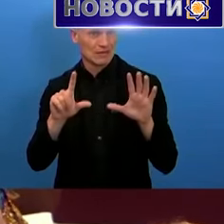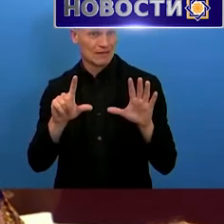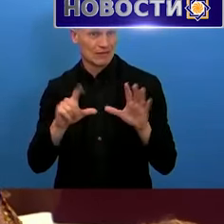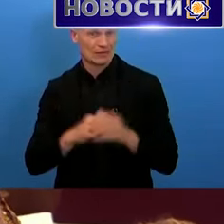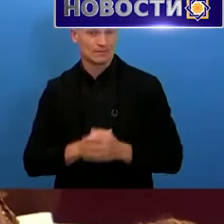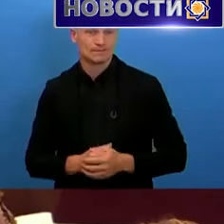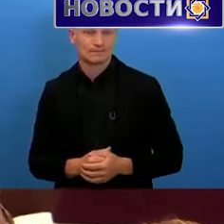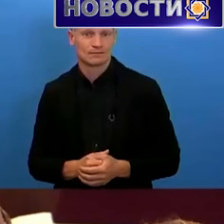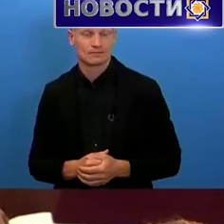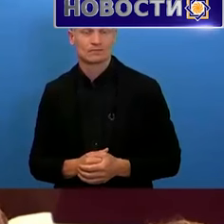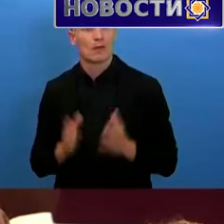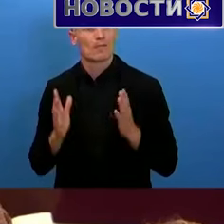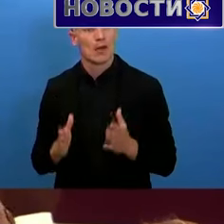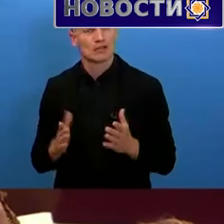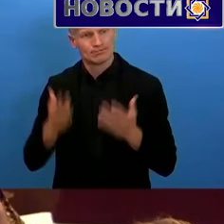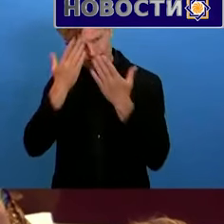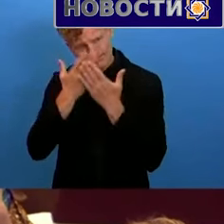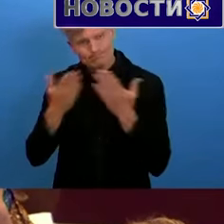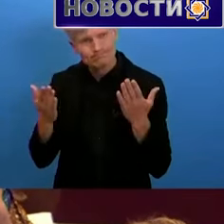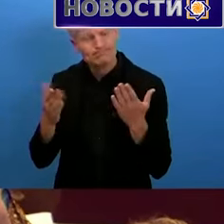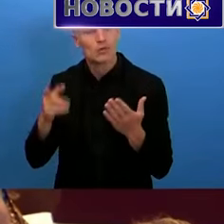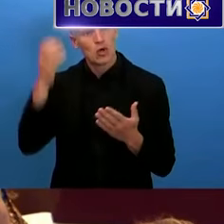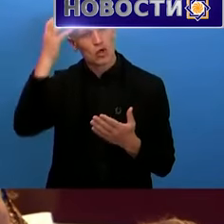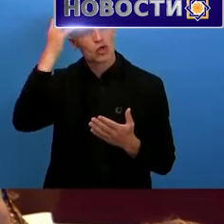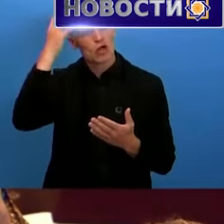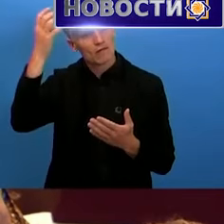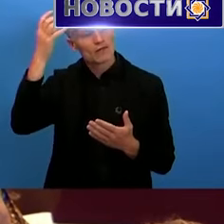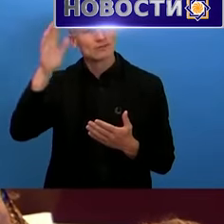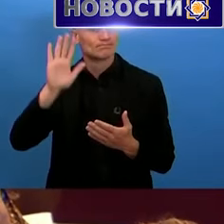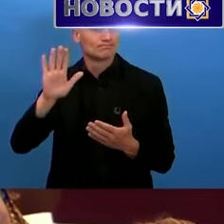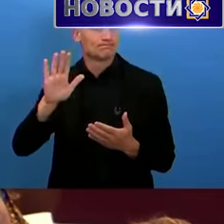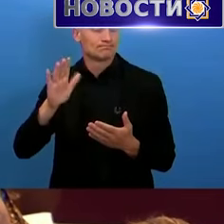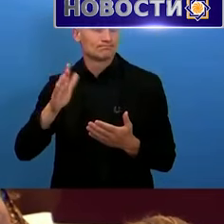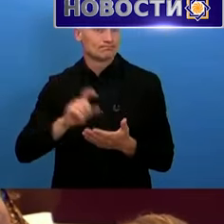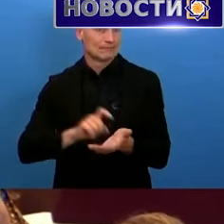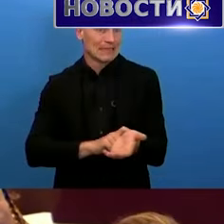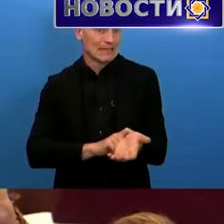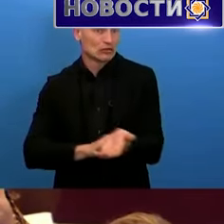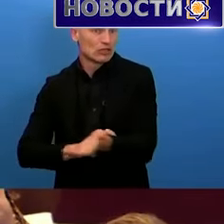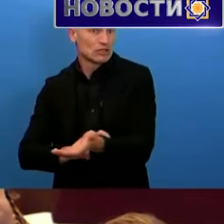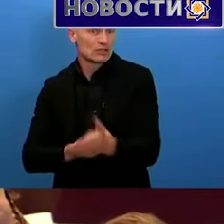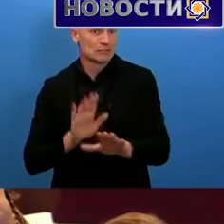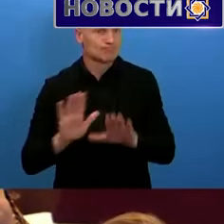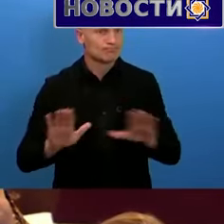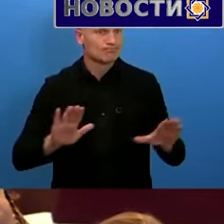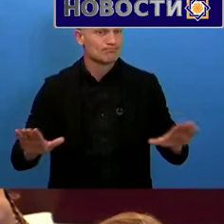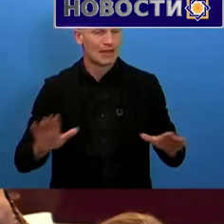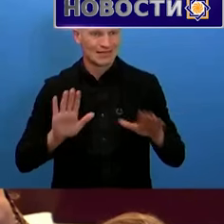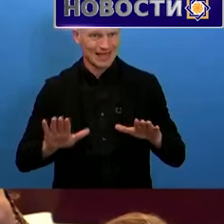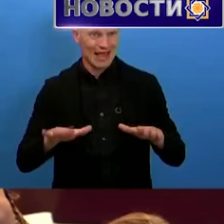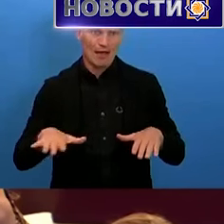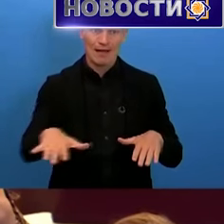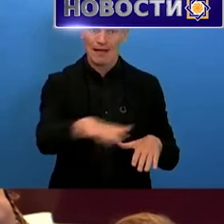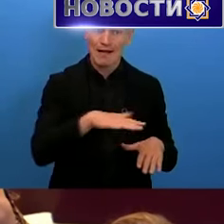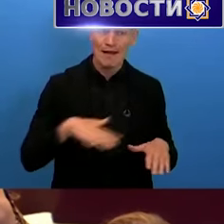Наций к коренным народам. Подчеркнув, коренные народы имеют право на свою национальность, земли, территории и ресурсы, которыми